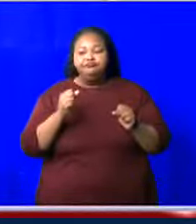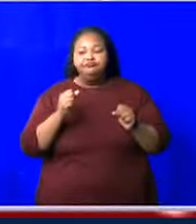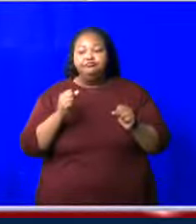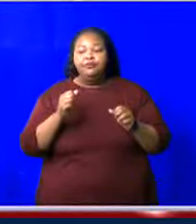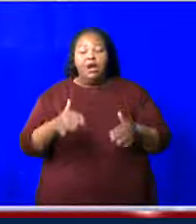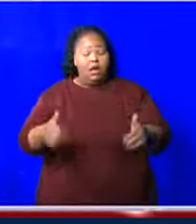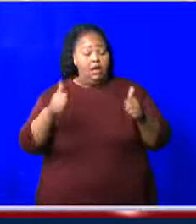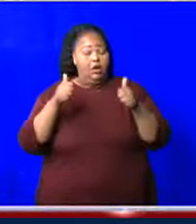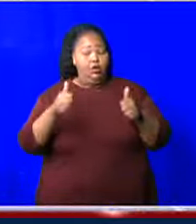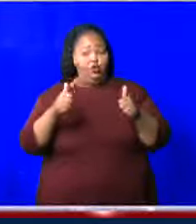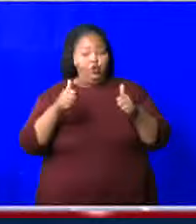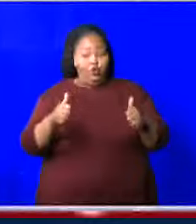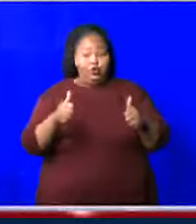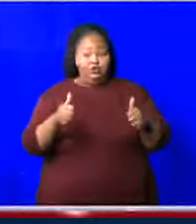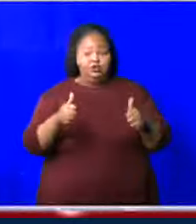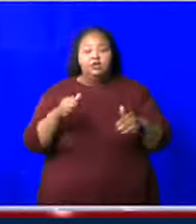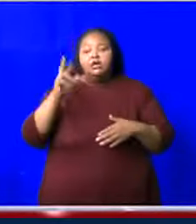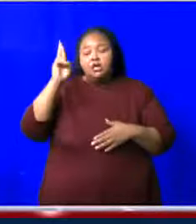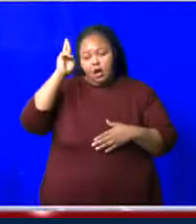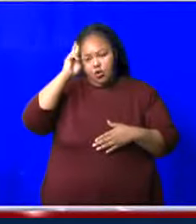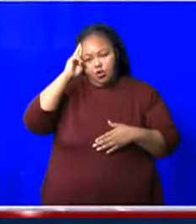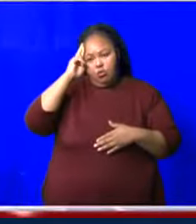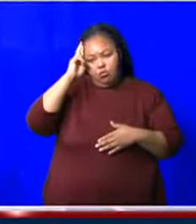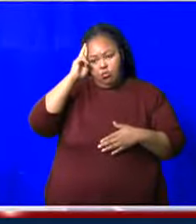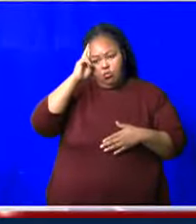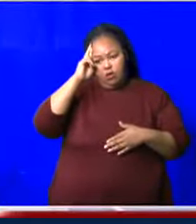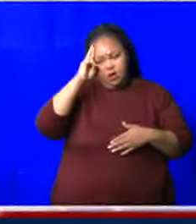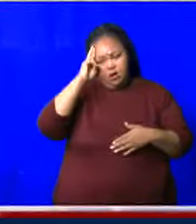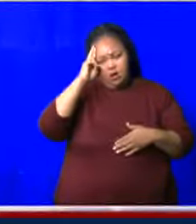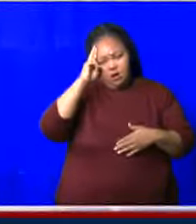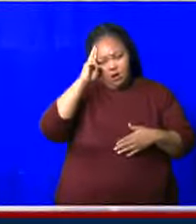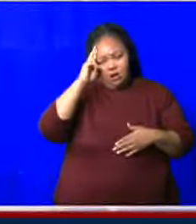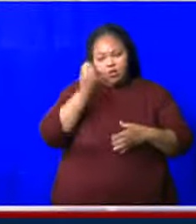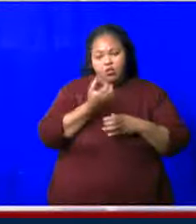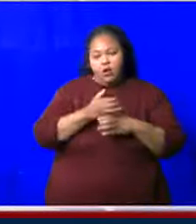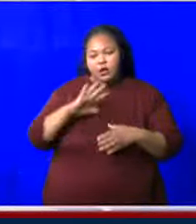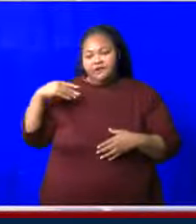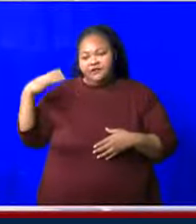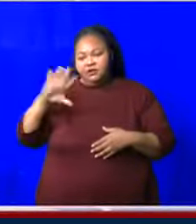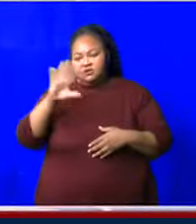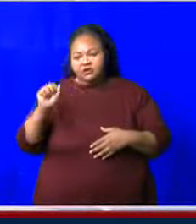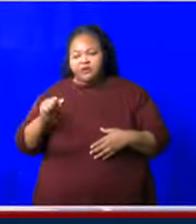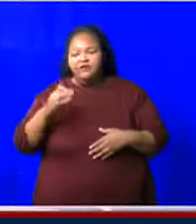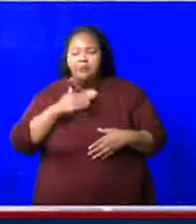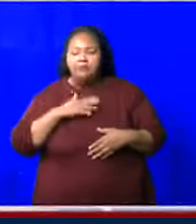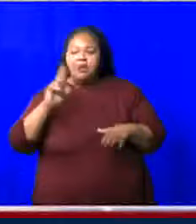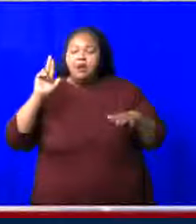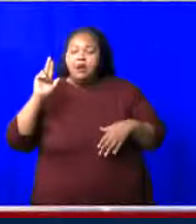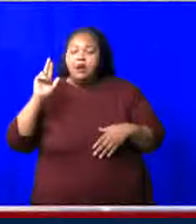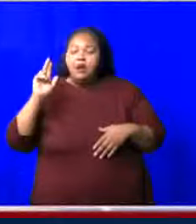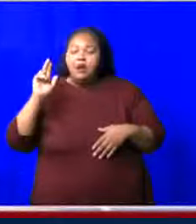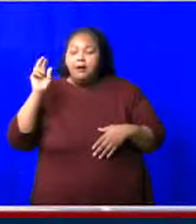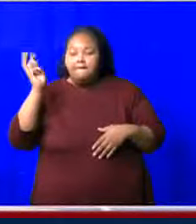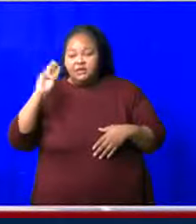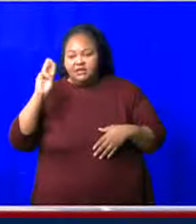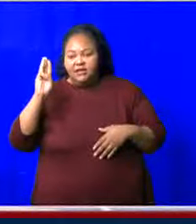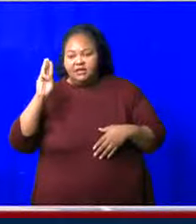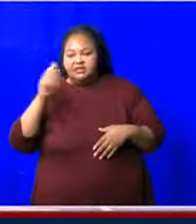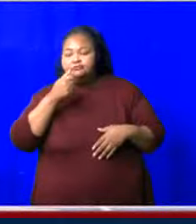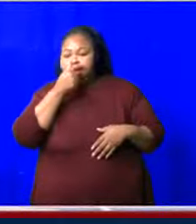ngiyathenda inauguration ya president lena kwabe ku announcewa kwekuthi i first